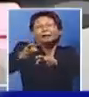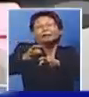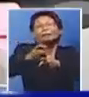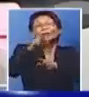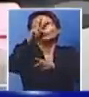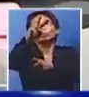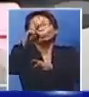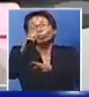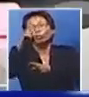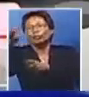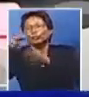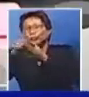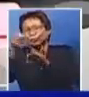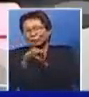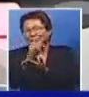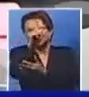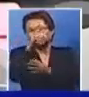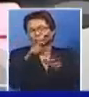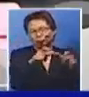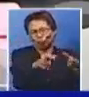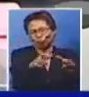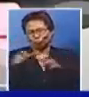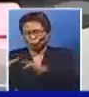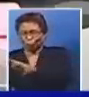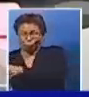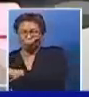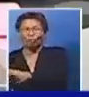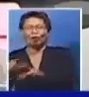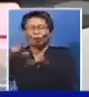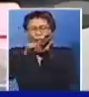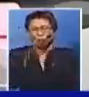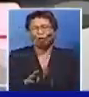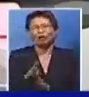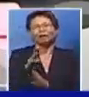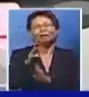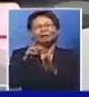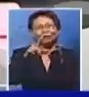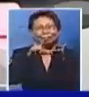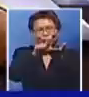bernilai RM20,000 setiap kategori. Wartawan Zaira Zamri ada laporannya.